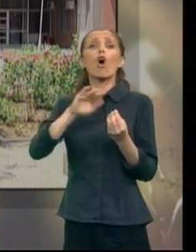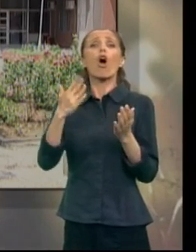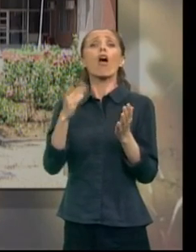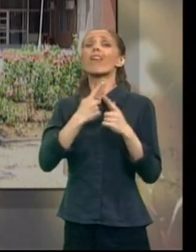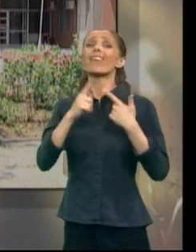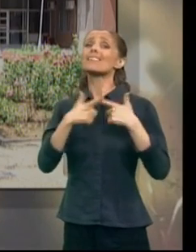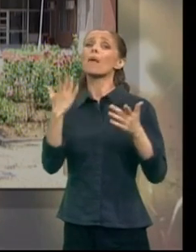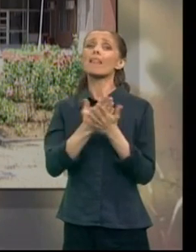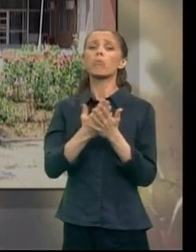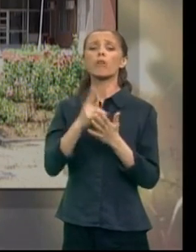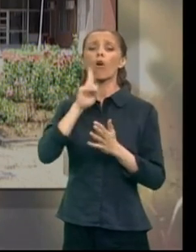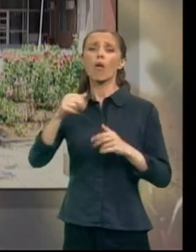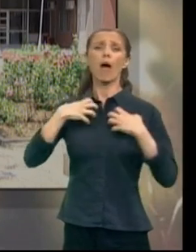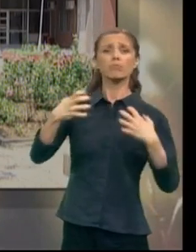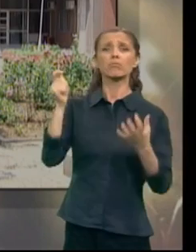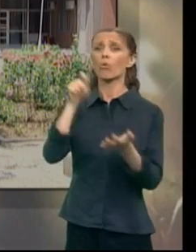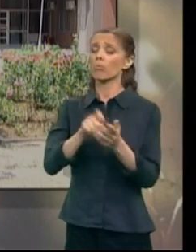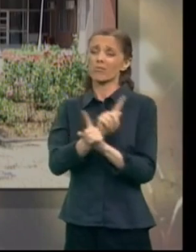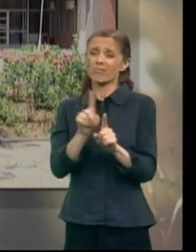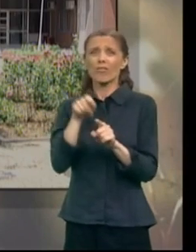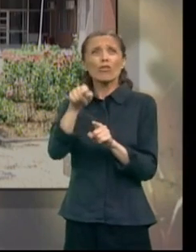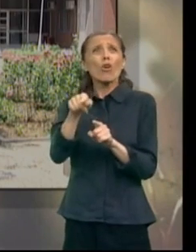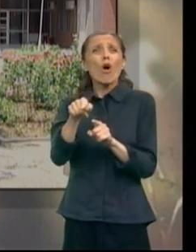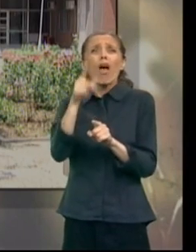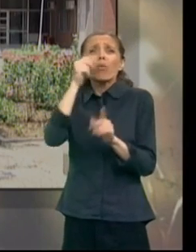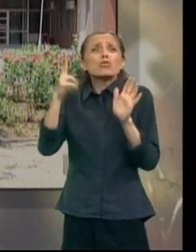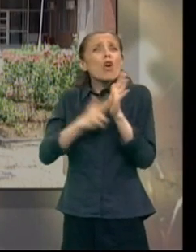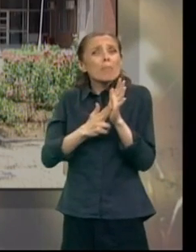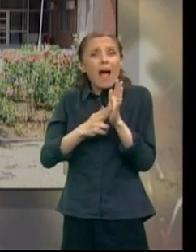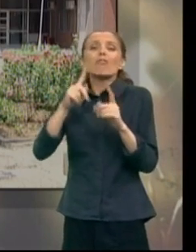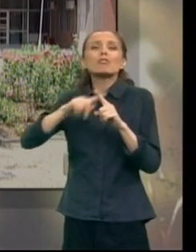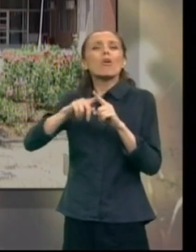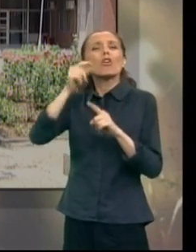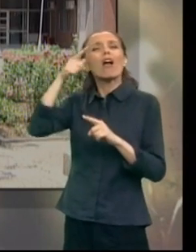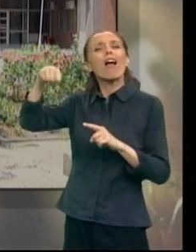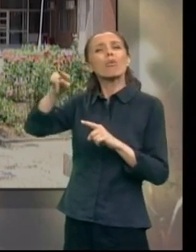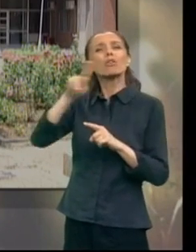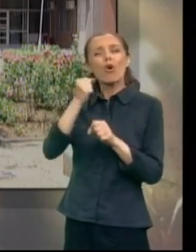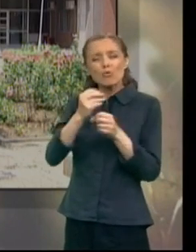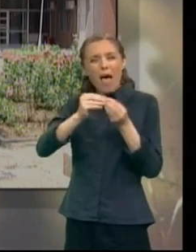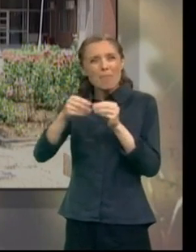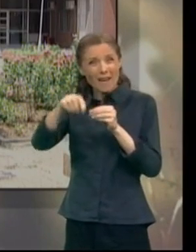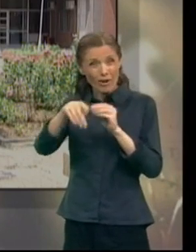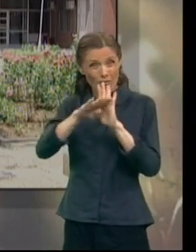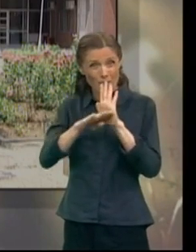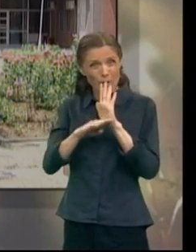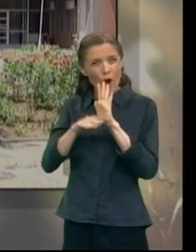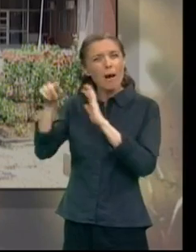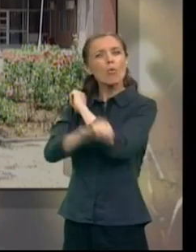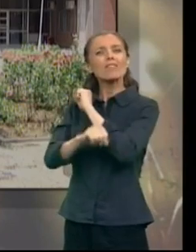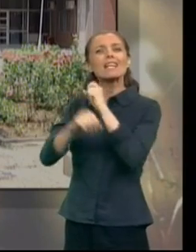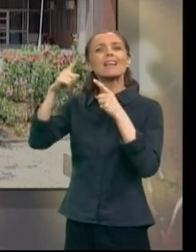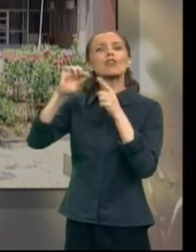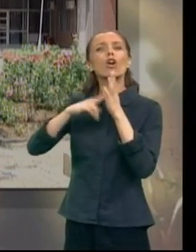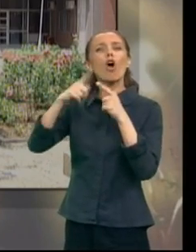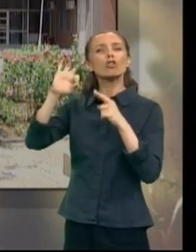stvar privilegije, jer ona pripada univerzalnim pravima. Na taj način su ljudi koji su razvili ovaj program na Univerzitetu u Torontu dali